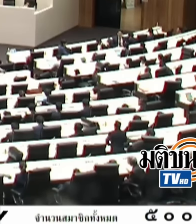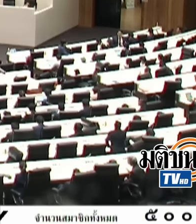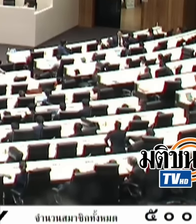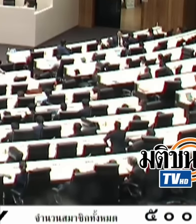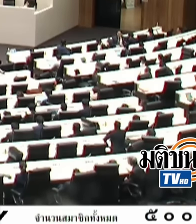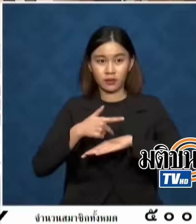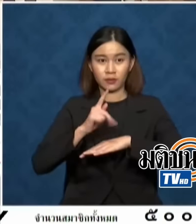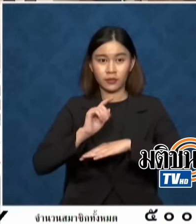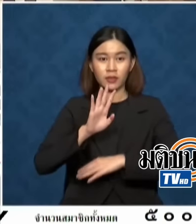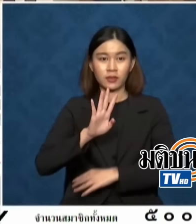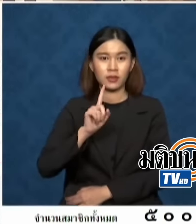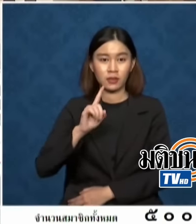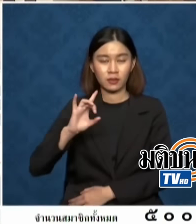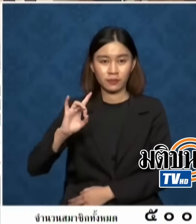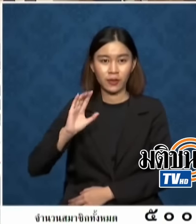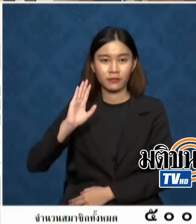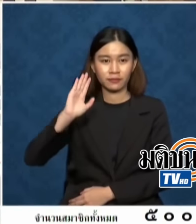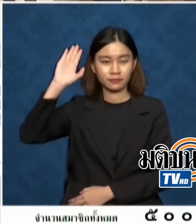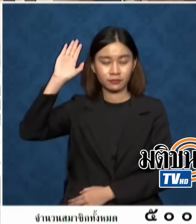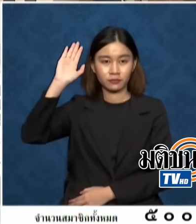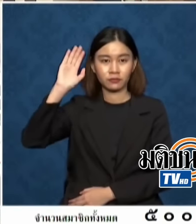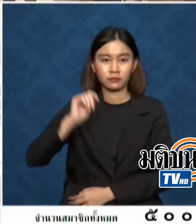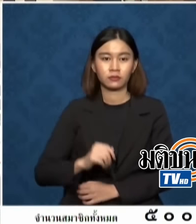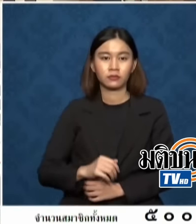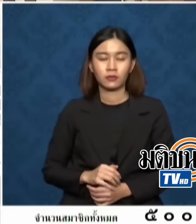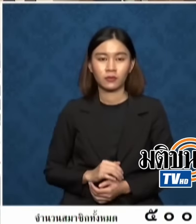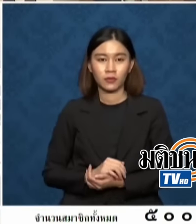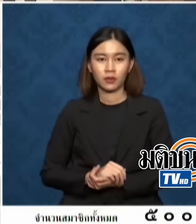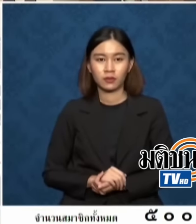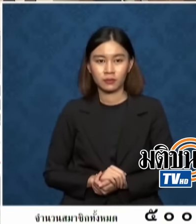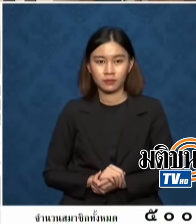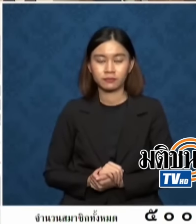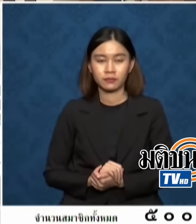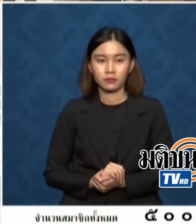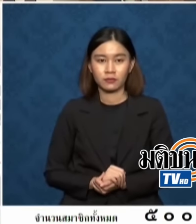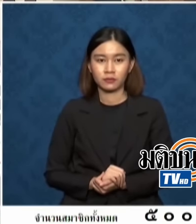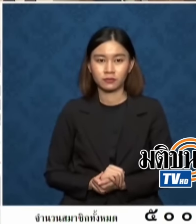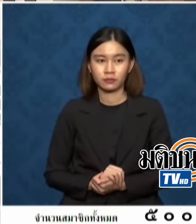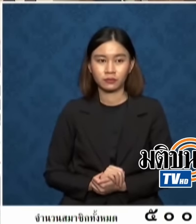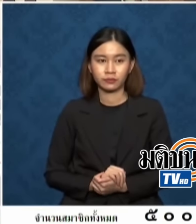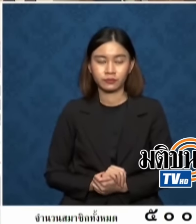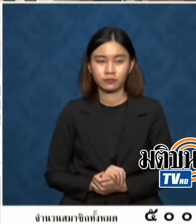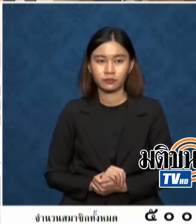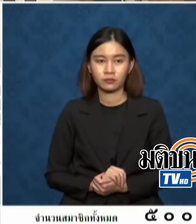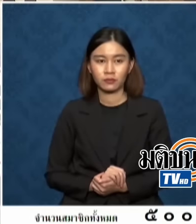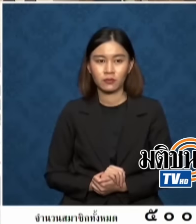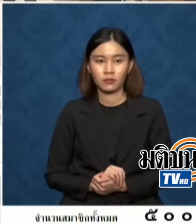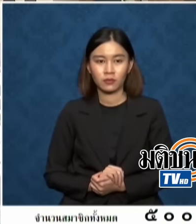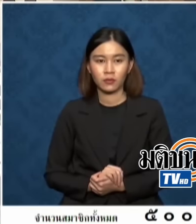ท่านประธานครับ418แสดงตนครับ 418นะครับแสดงตน